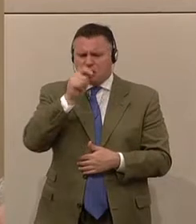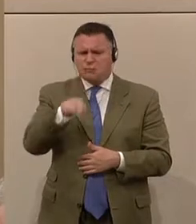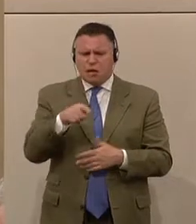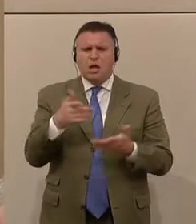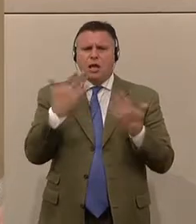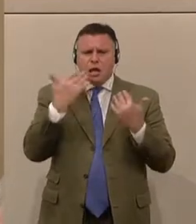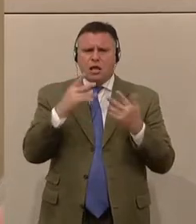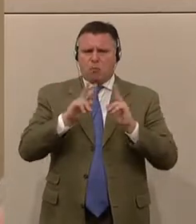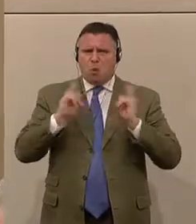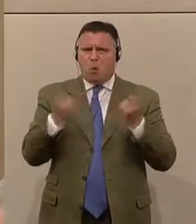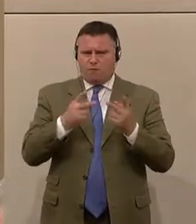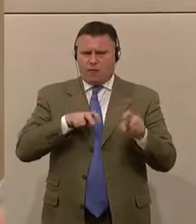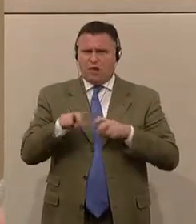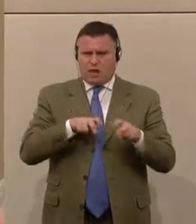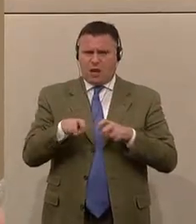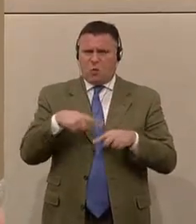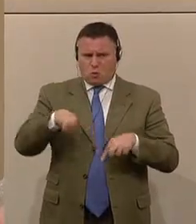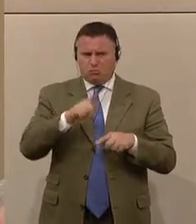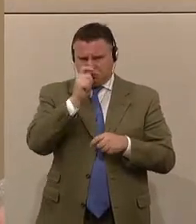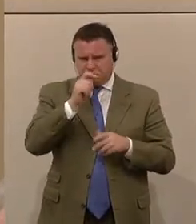und Umweltpolitik in dieser Regierung.